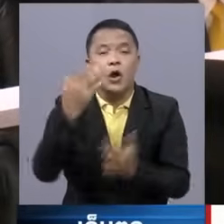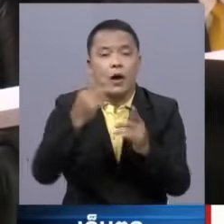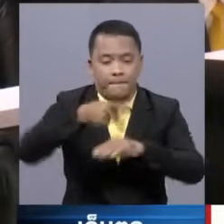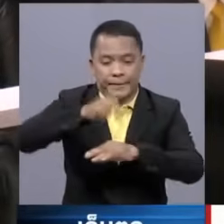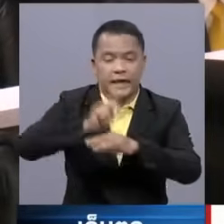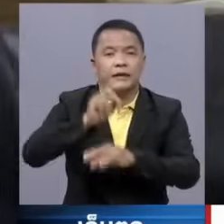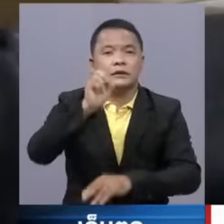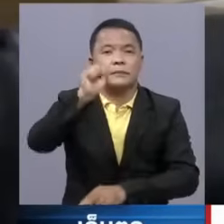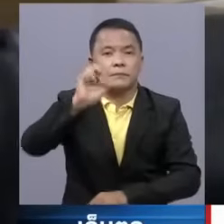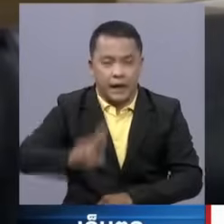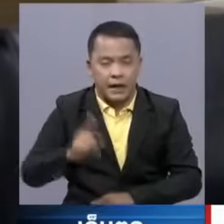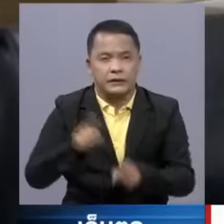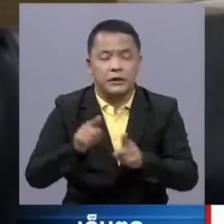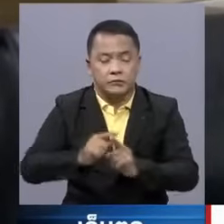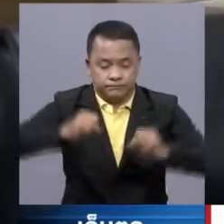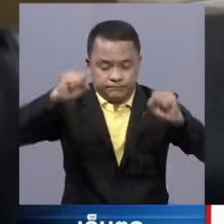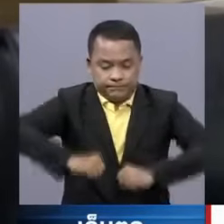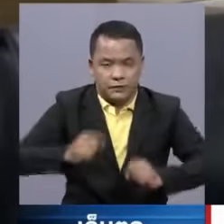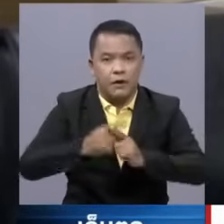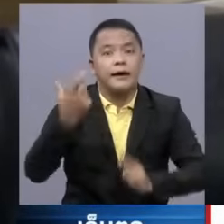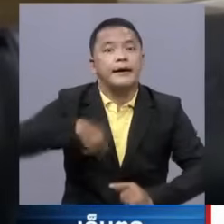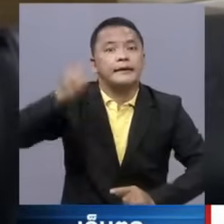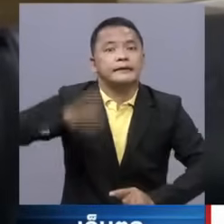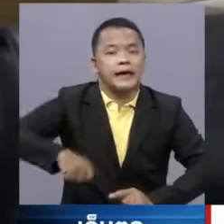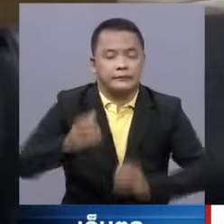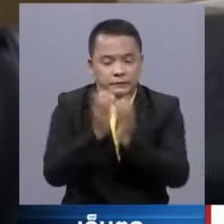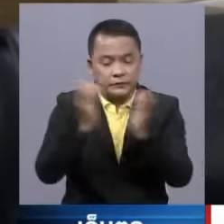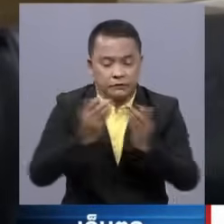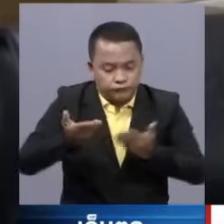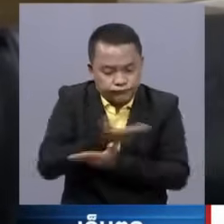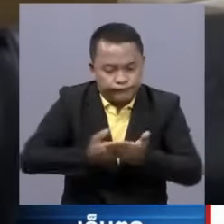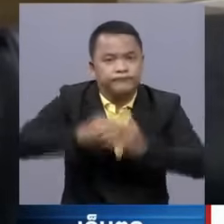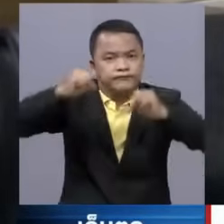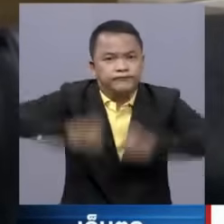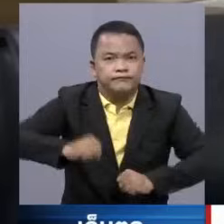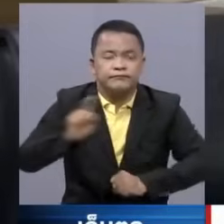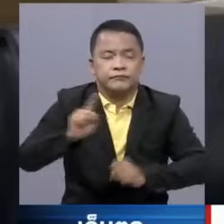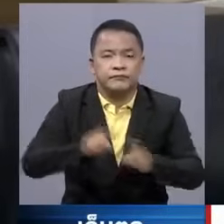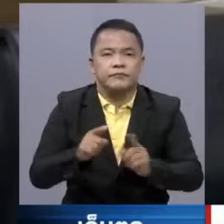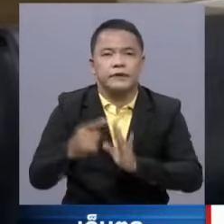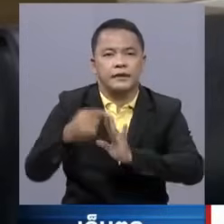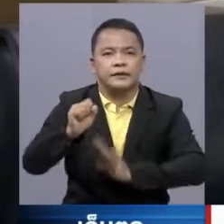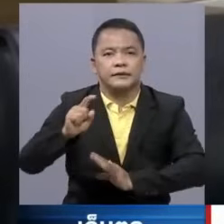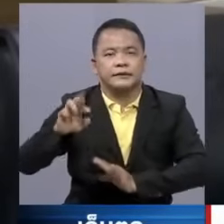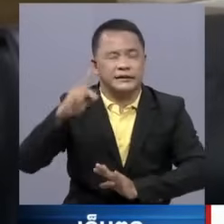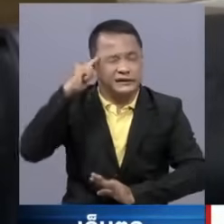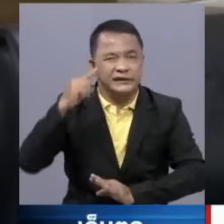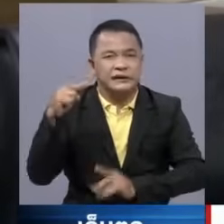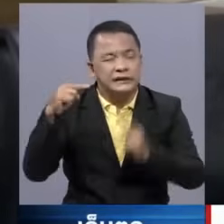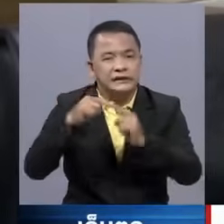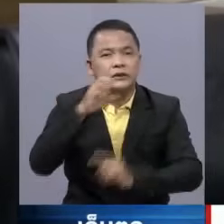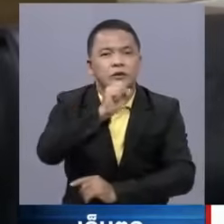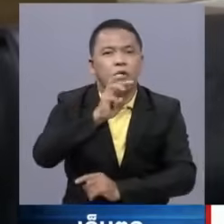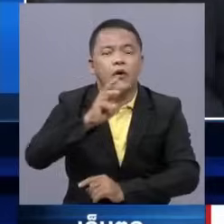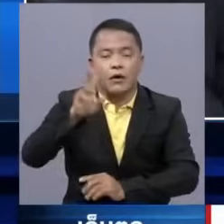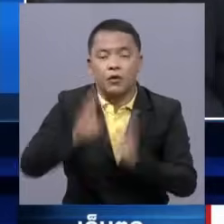ประธานสภาเป็นคนเคาะแล้วก็รอท่าทีของศาลรัฐธรรมนูญด้วยว่าจะมีคำวินิจฉัยออกมาอย่างไรคุณเสรีบอกว่าที่คาดการณ์ว่าสว